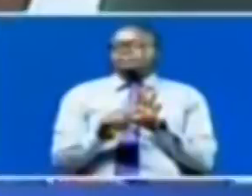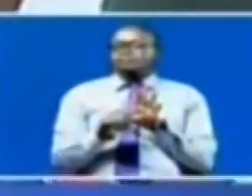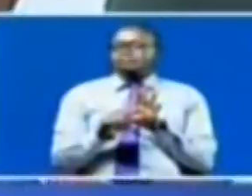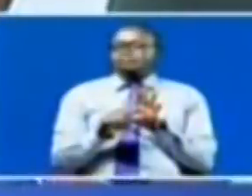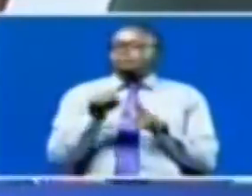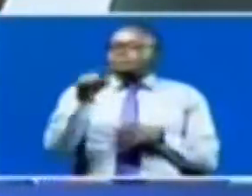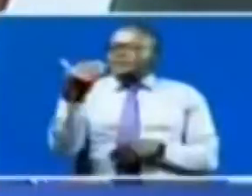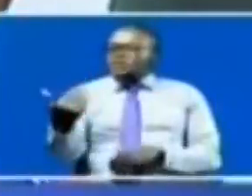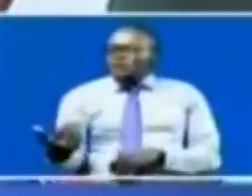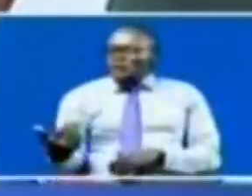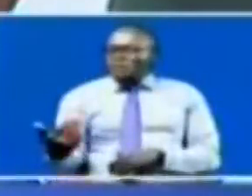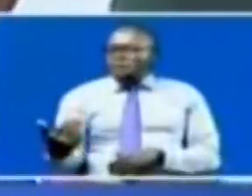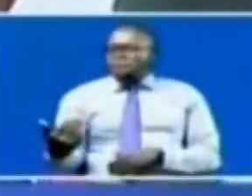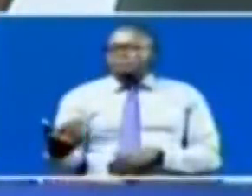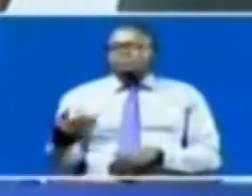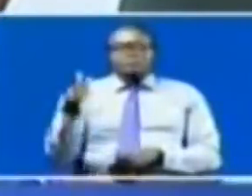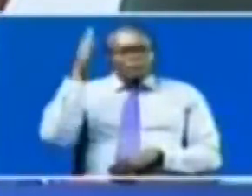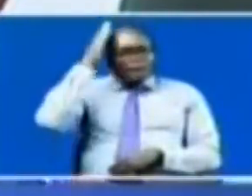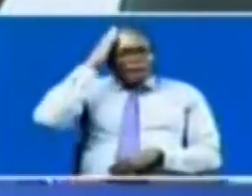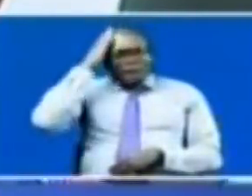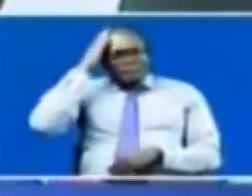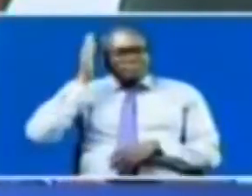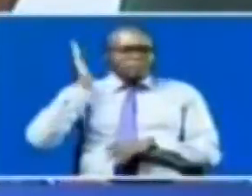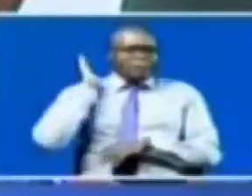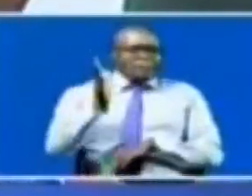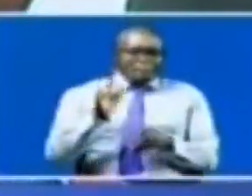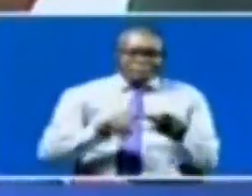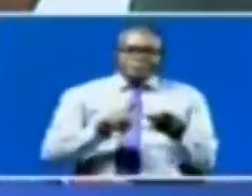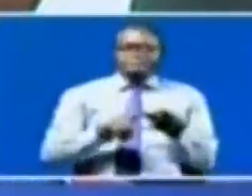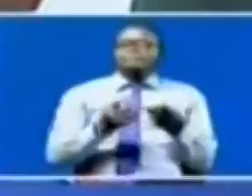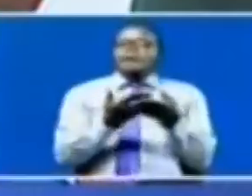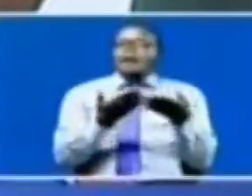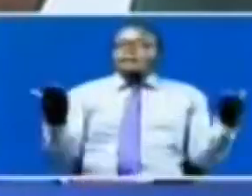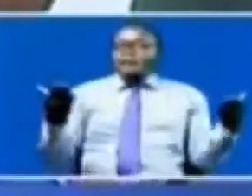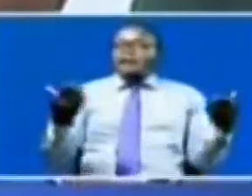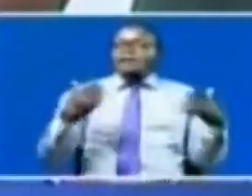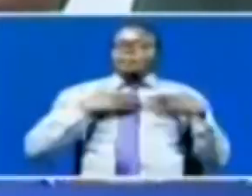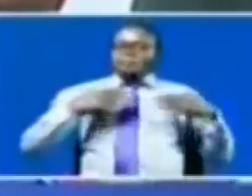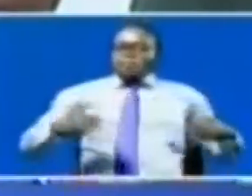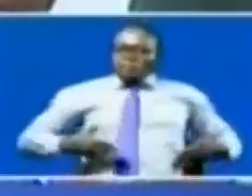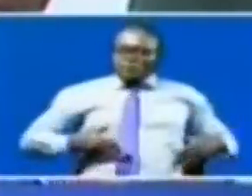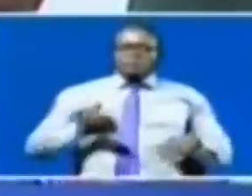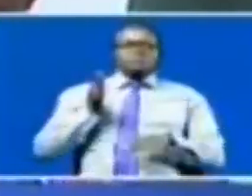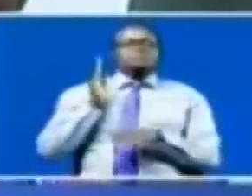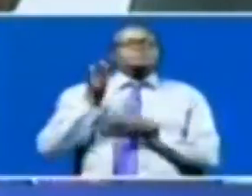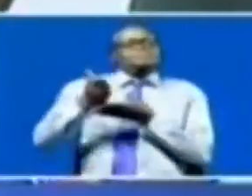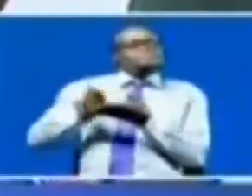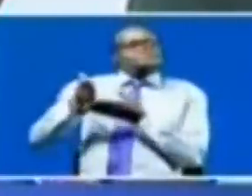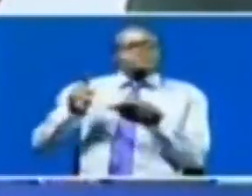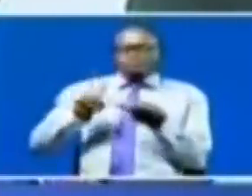Sasa hiyo mtoto alikuwa amekatwa kichwa, amekatwa kila mahali, sehemu nyingi sana, sehemu nyeti